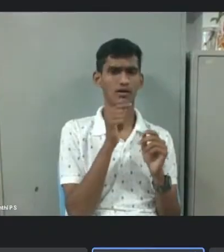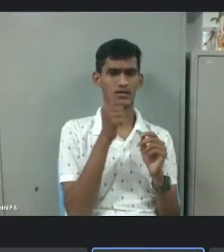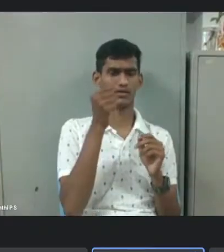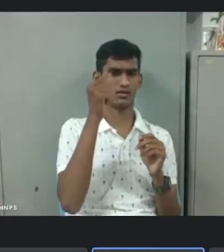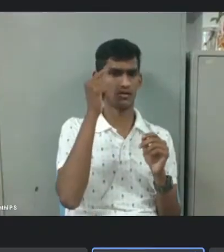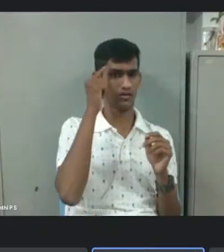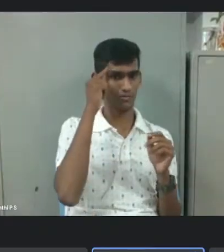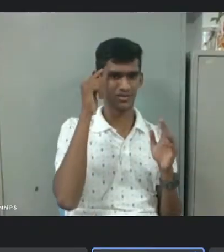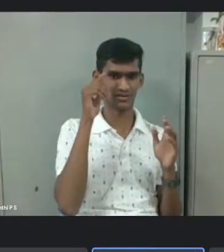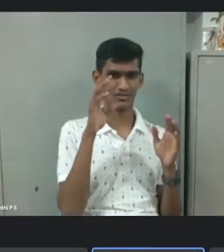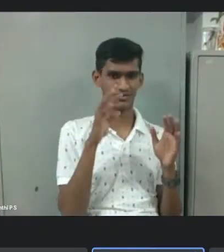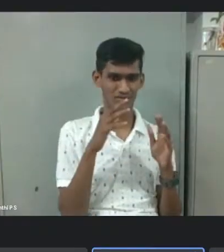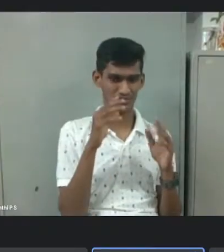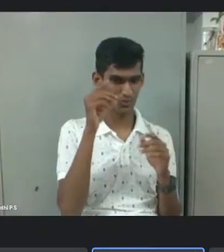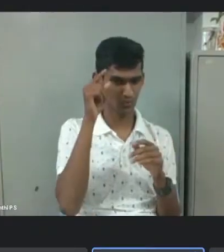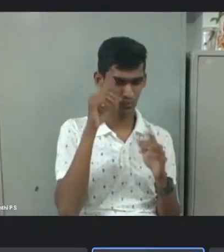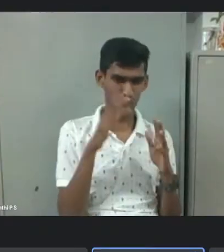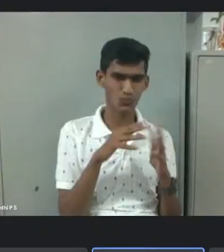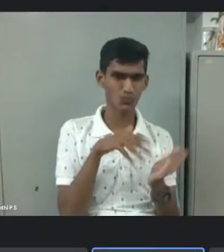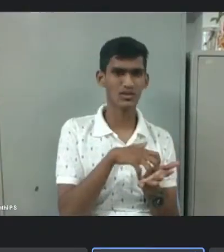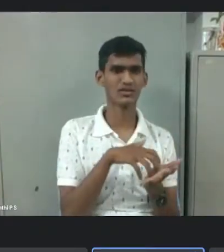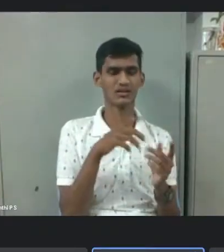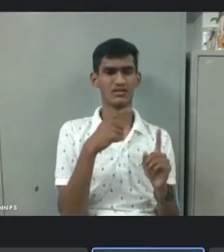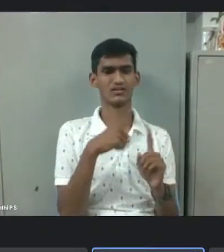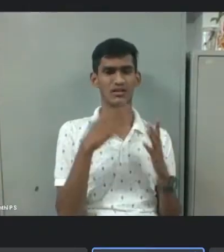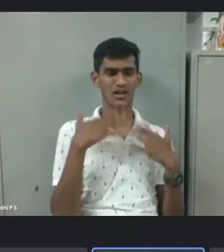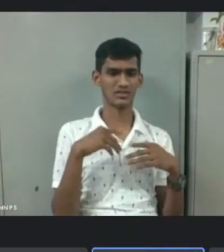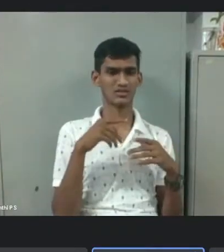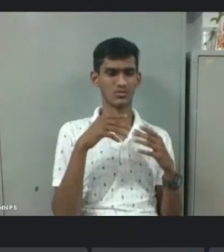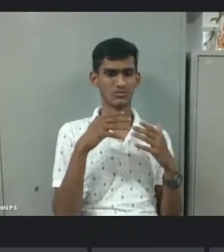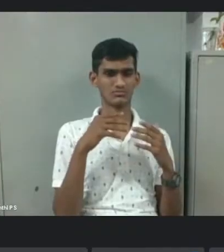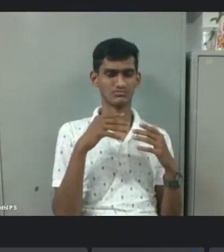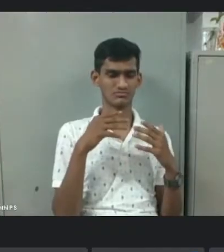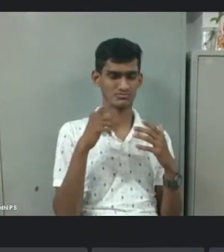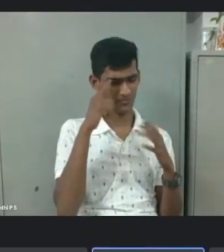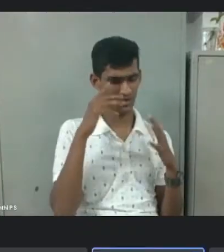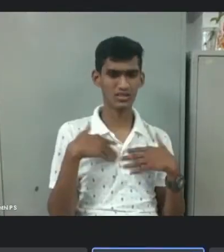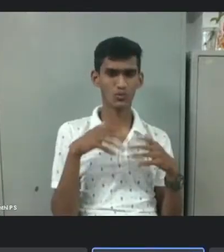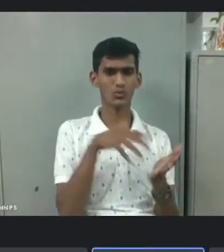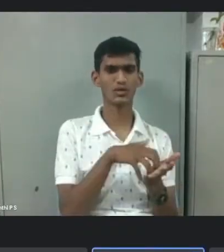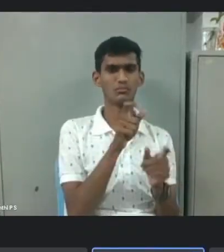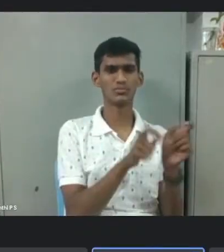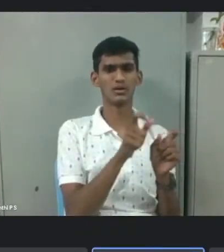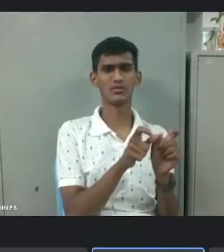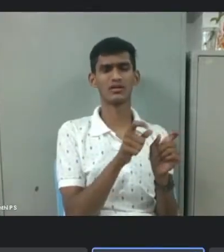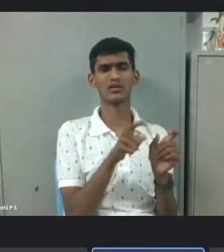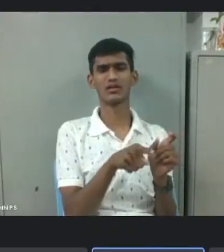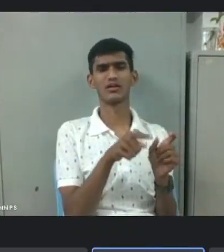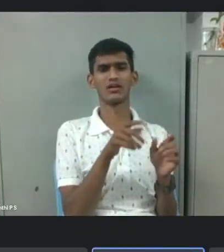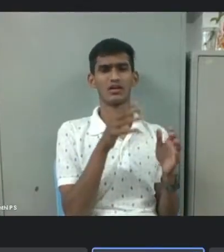ബാധിച്ച മക്കളെ പേരൻസ് ഭയങ്കരമായിട്ട് മാനസികമായിട്ട് തകർന്നവരാണ്. അപ്പൊ അവർക്ക് ഒരു കൗൺസിലിങ്